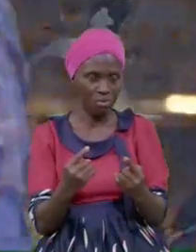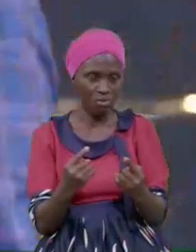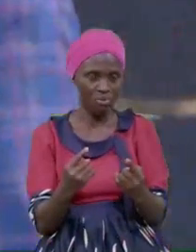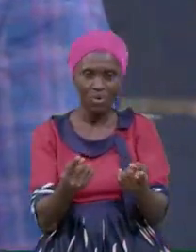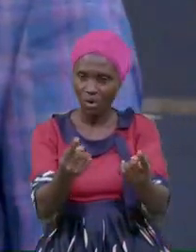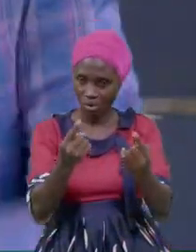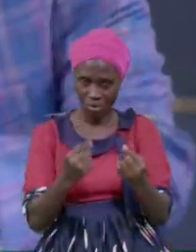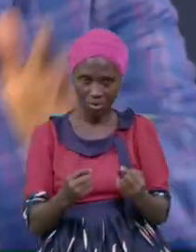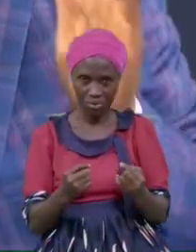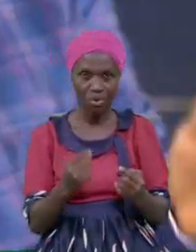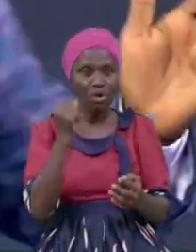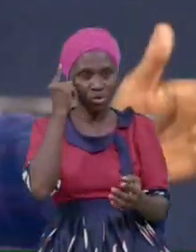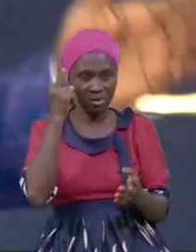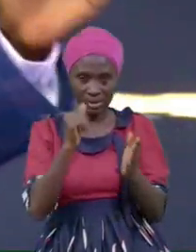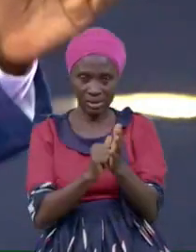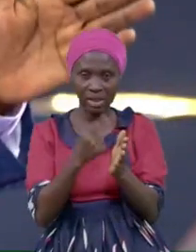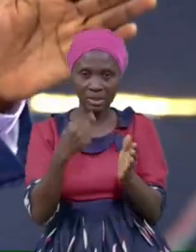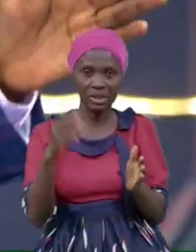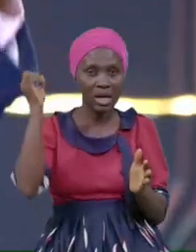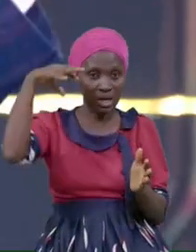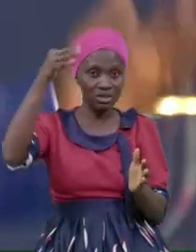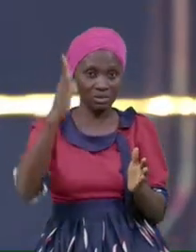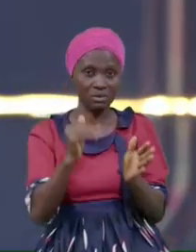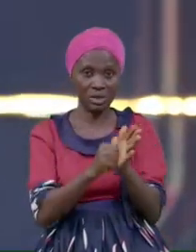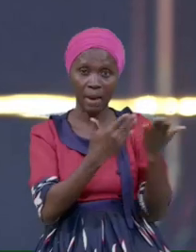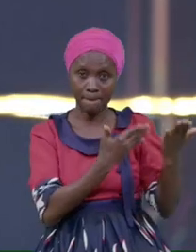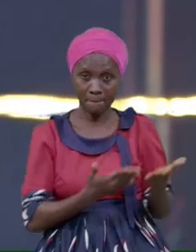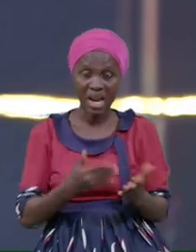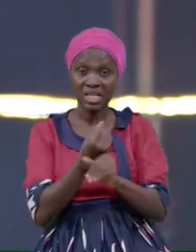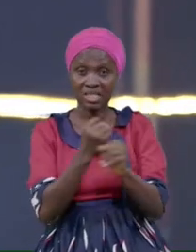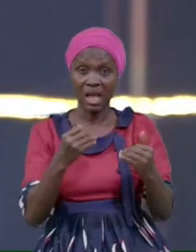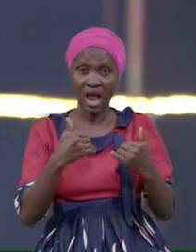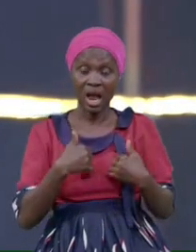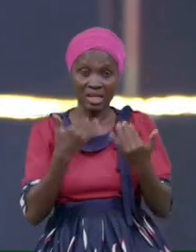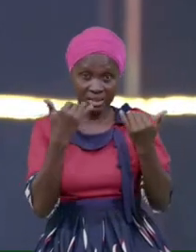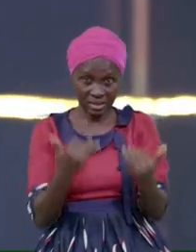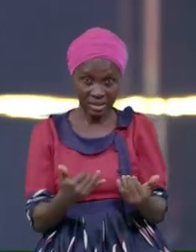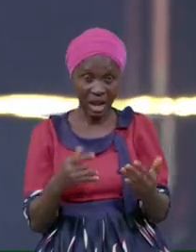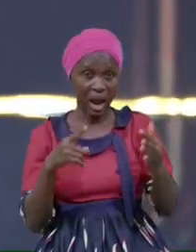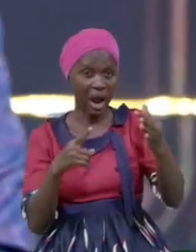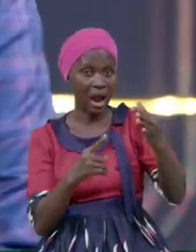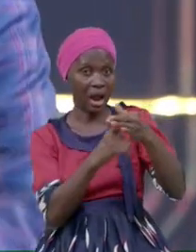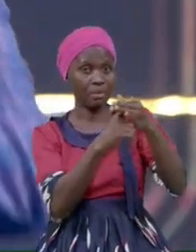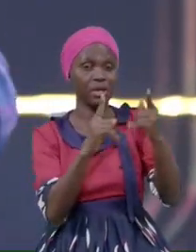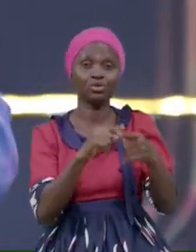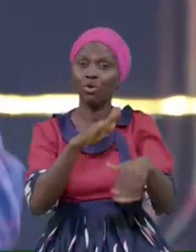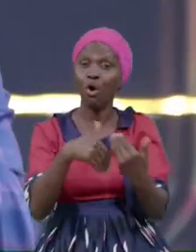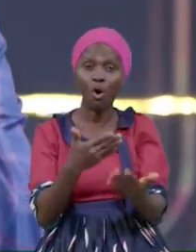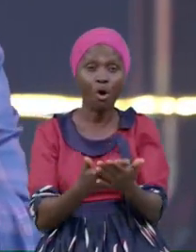la grâce de Dieu qui apporte le salut a été maintenant manifestée à tous les